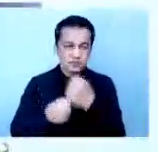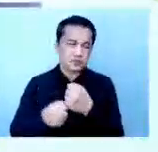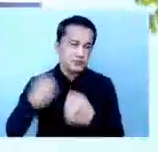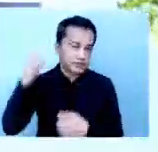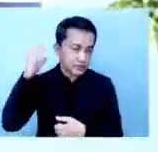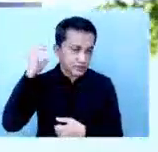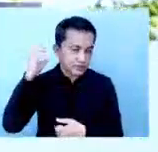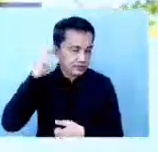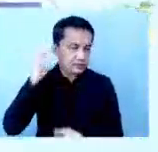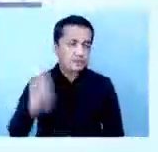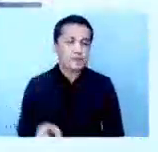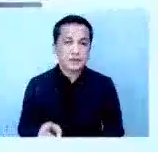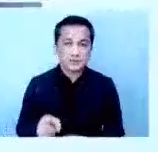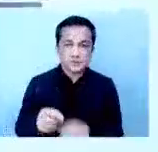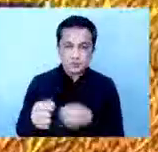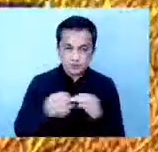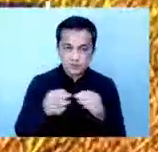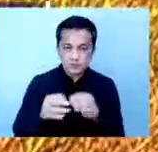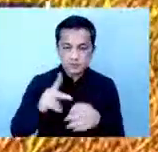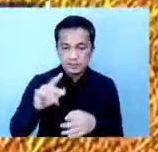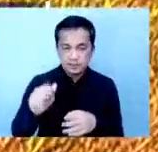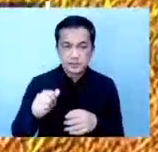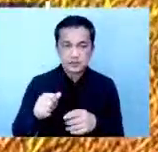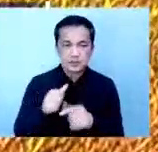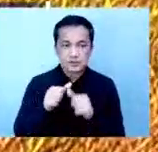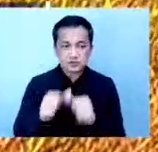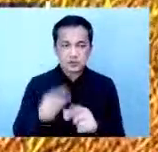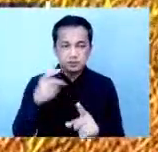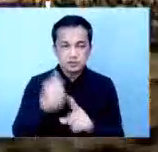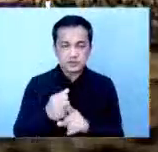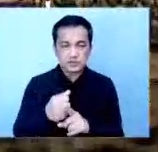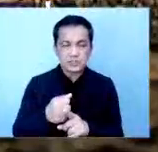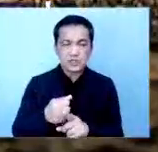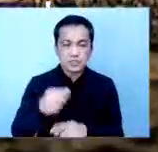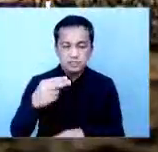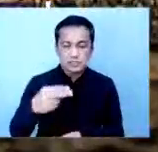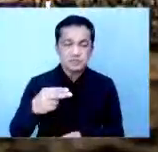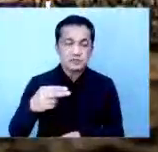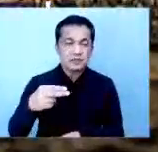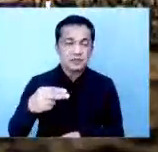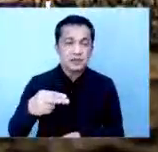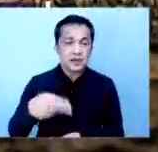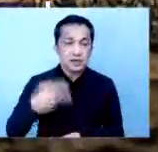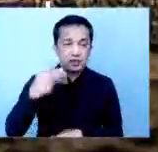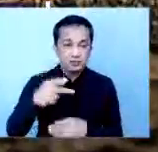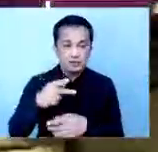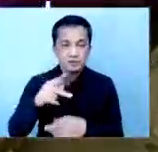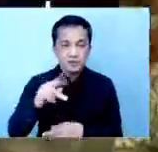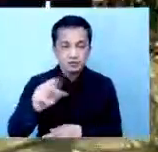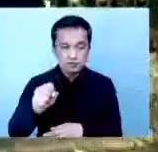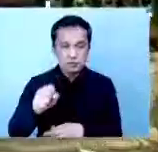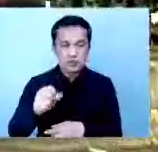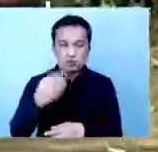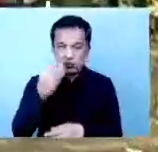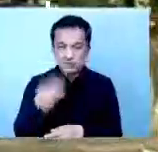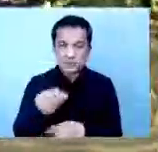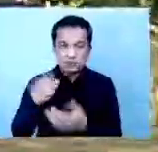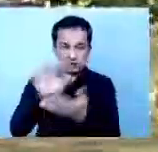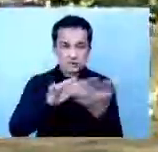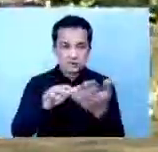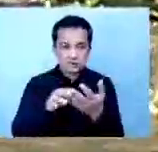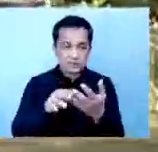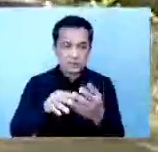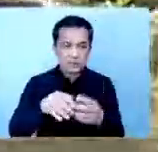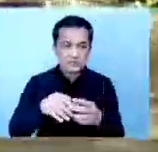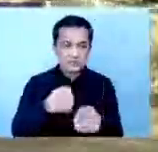pag-asa, patuloy pa rin nakakaapekto sa bansa ang ridge ng high pressure area, kaya kaunti ang nabubuong kaulapan, direktang tumatama tuloy sa